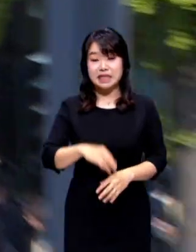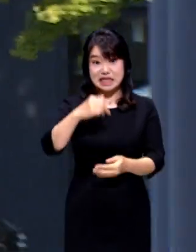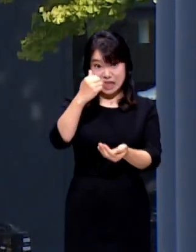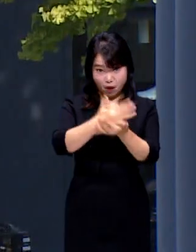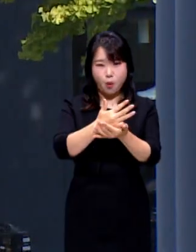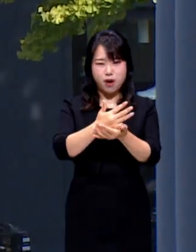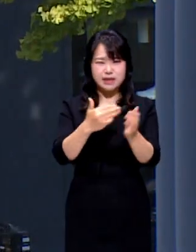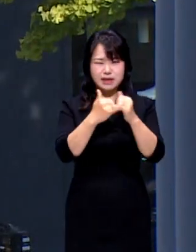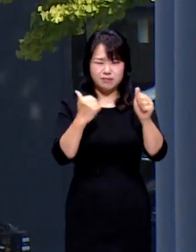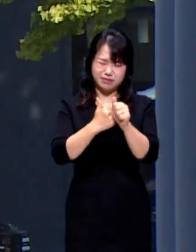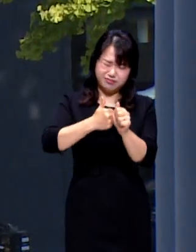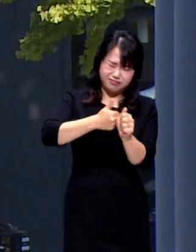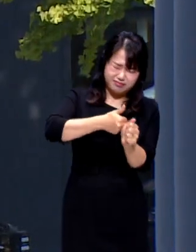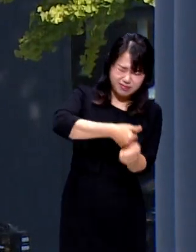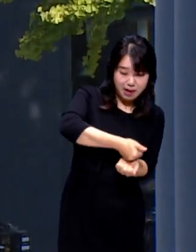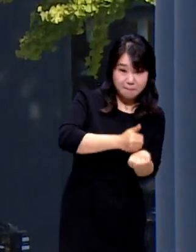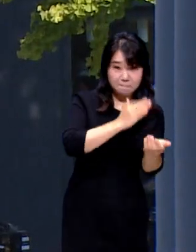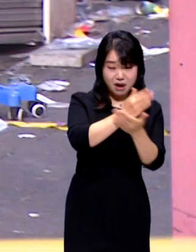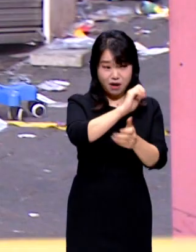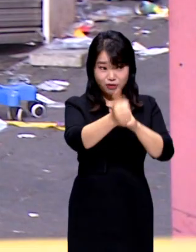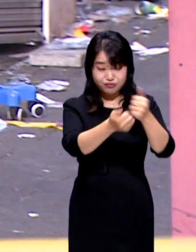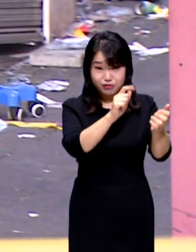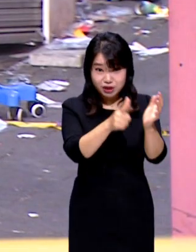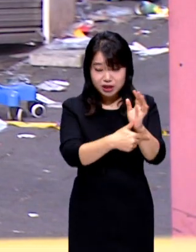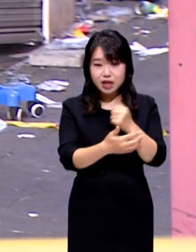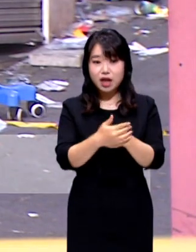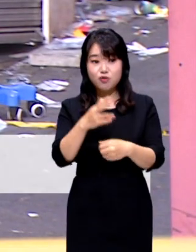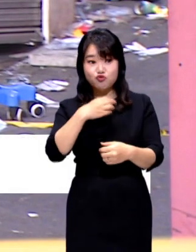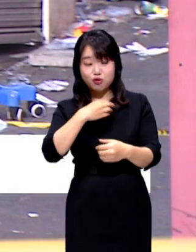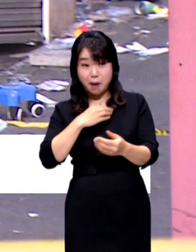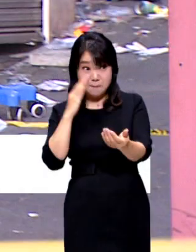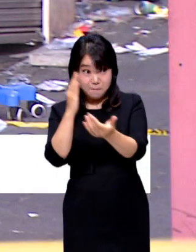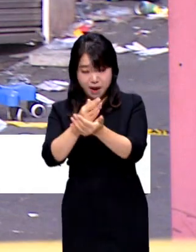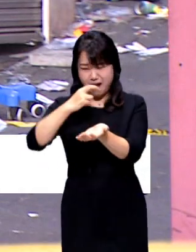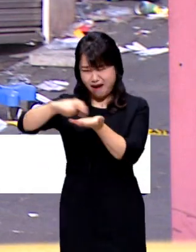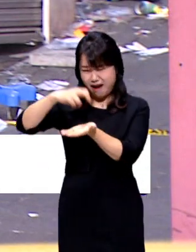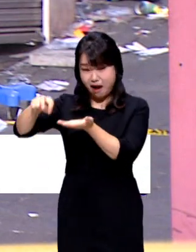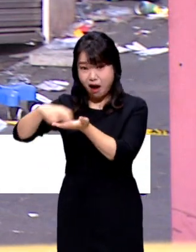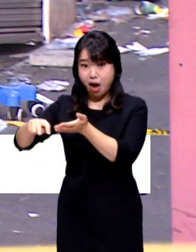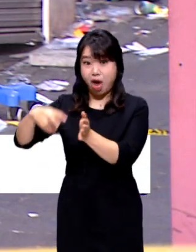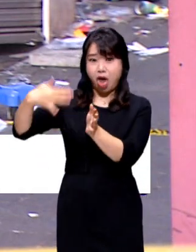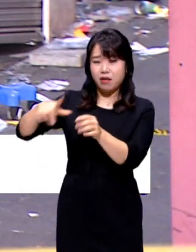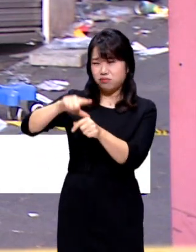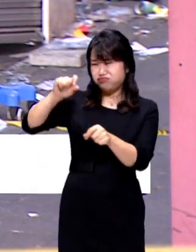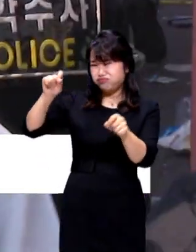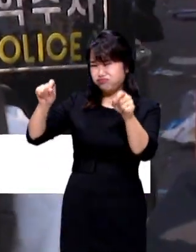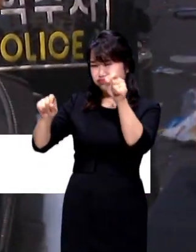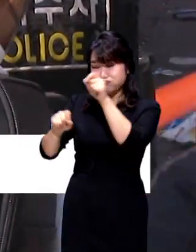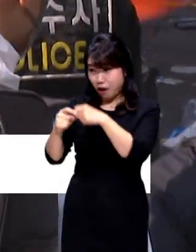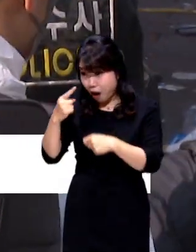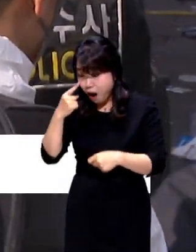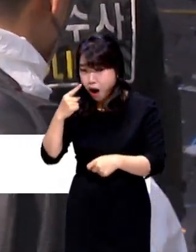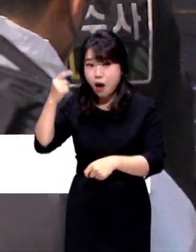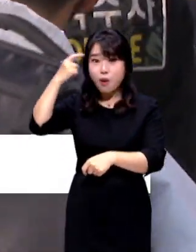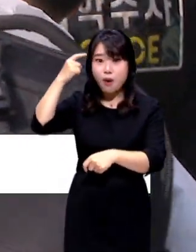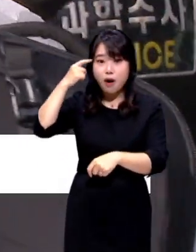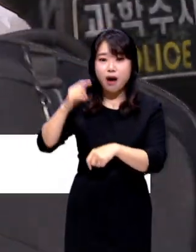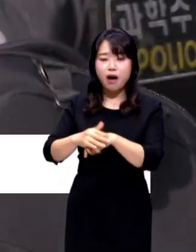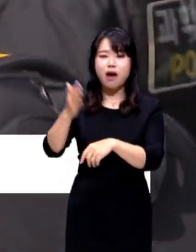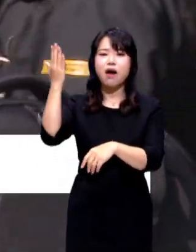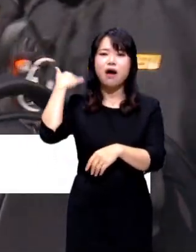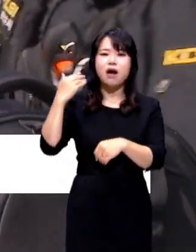이태원 압사사고 당일 상황보고와 재난문자 발송 시점이 여전히 문제로 거론되고 있습니다. 행정안전부는 지난